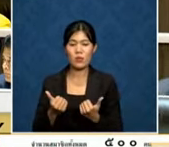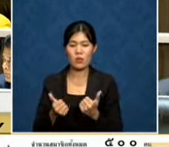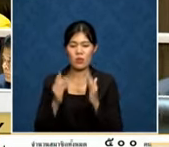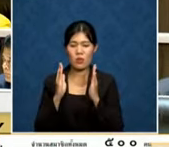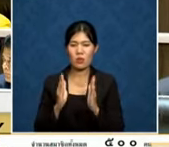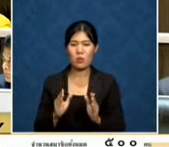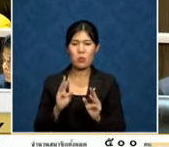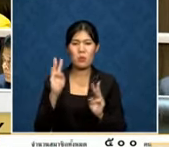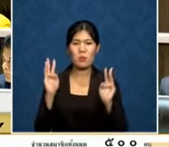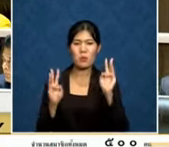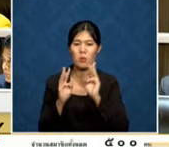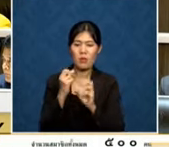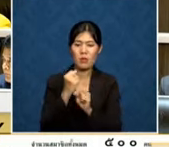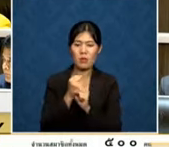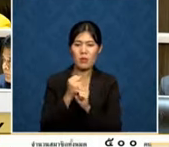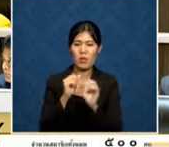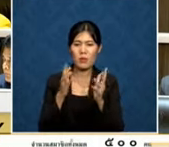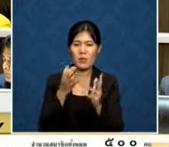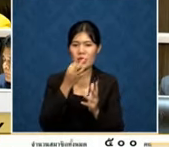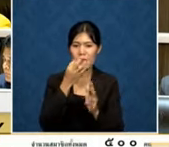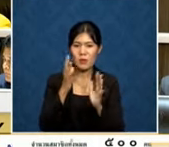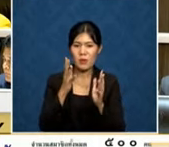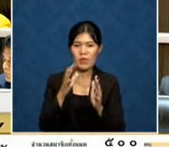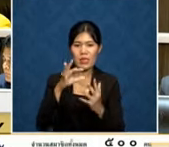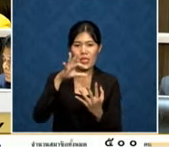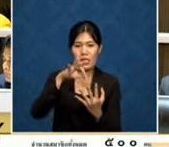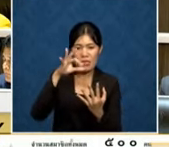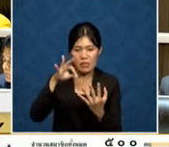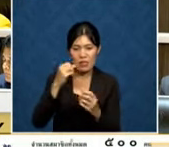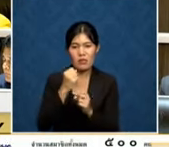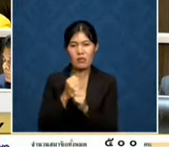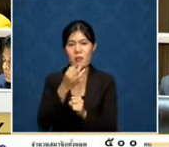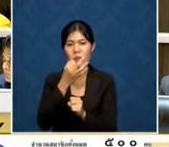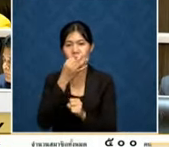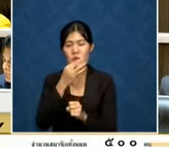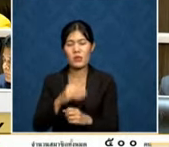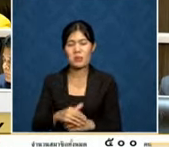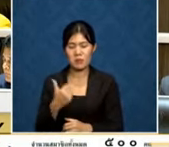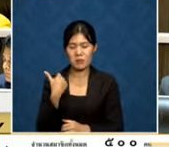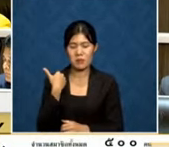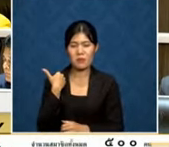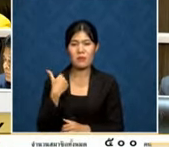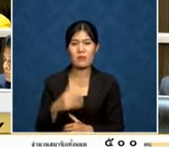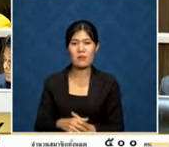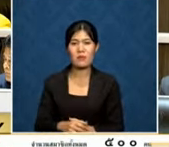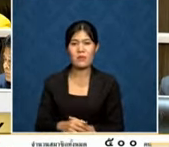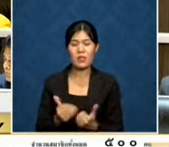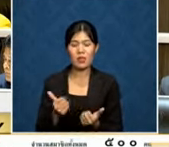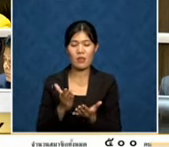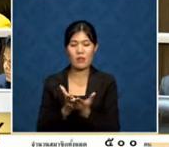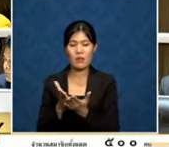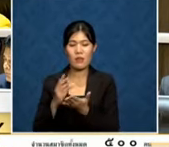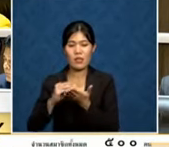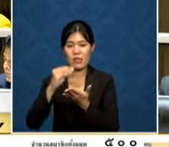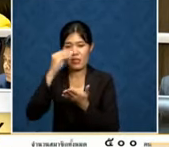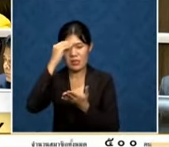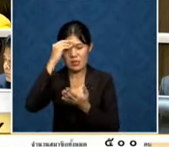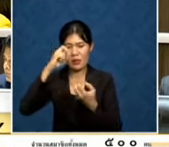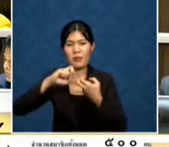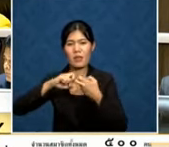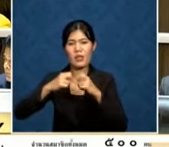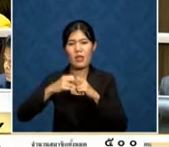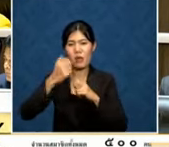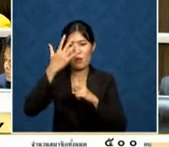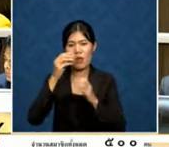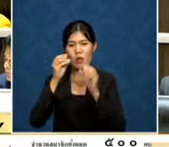งานวันนี้ยังมีคนเลือกงานในขณะเดียวกันในเรื่องของภาคการศึกษานั้นเนี่ยบางครั้งเนี่ยก็มีปัญหาในเรื่องของ